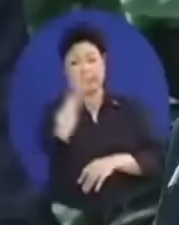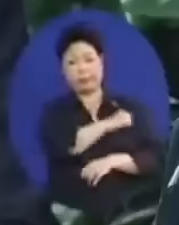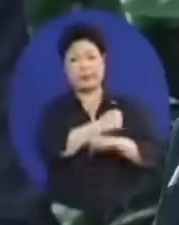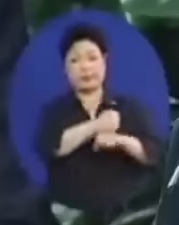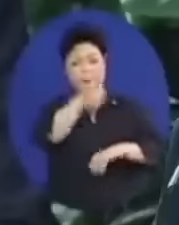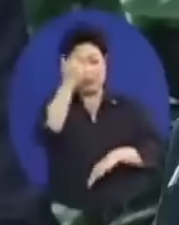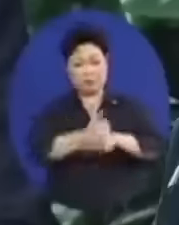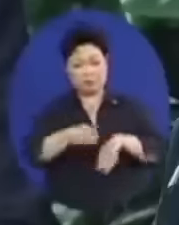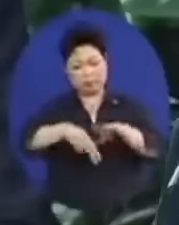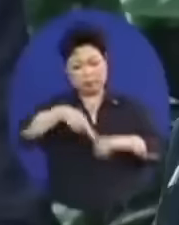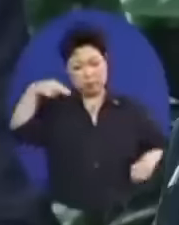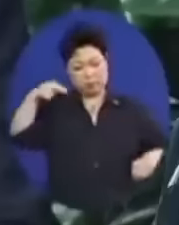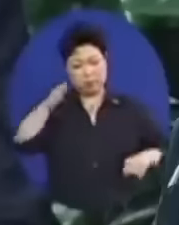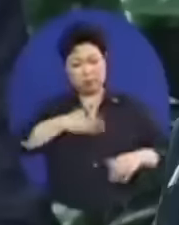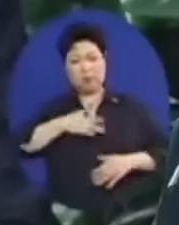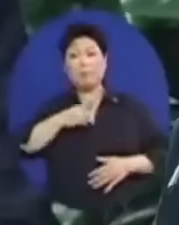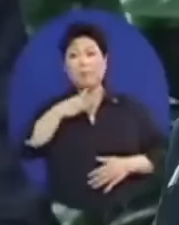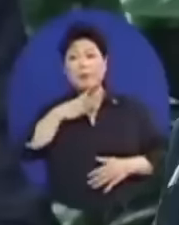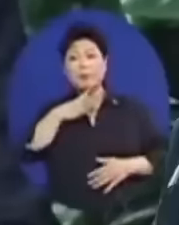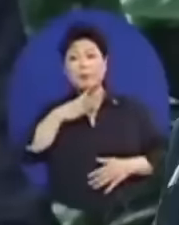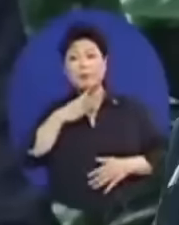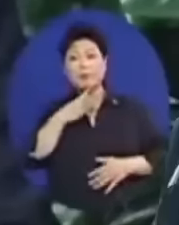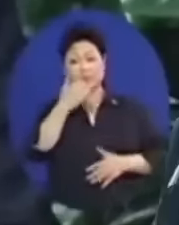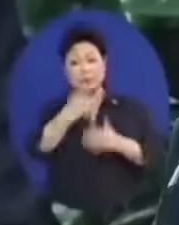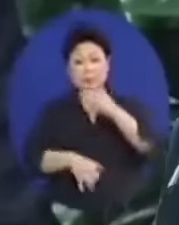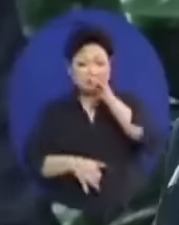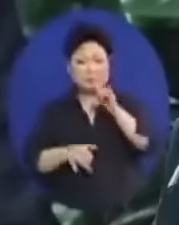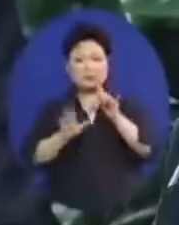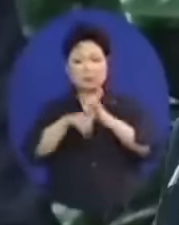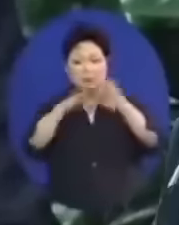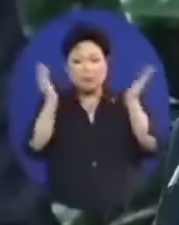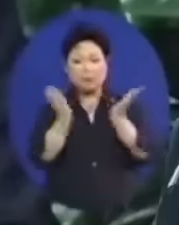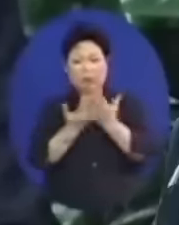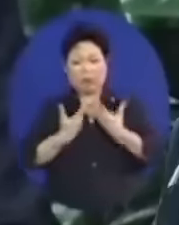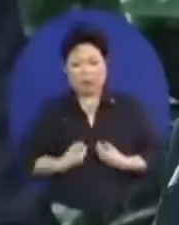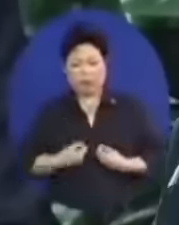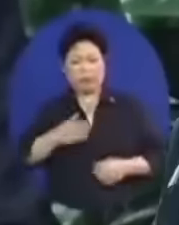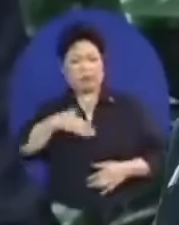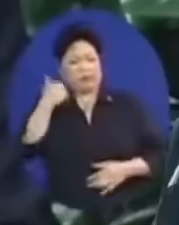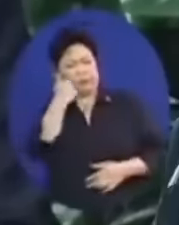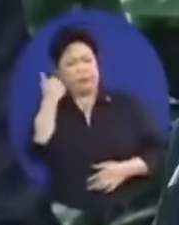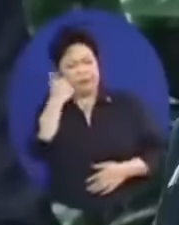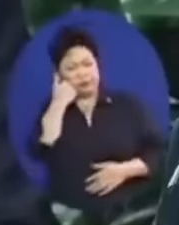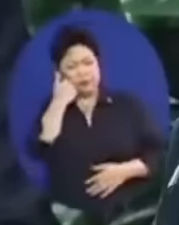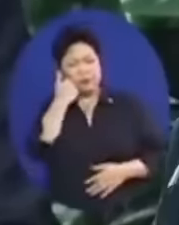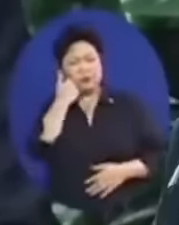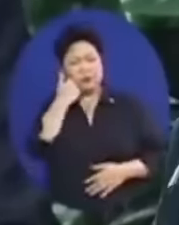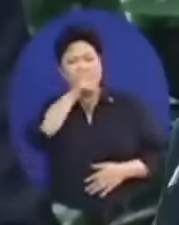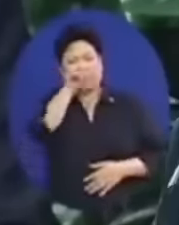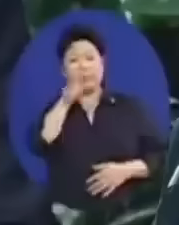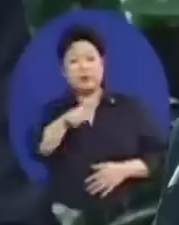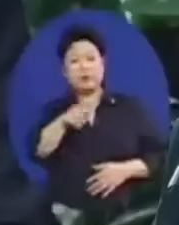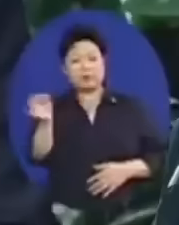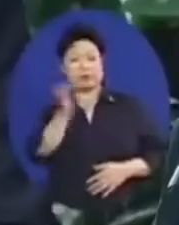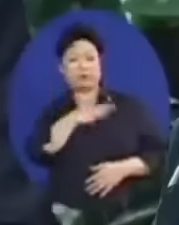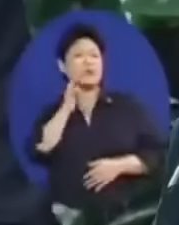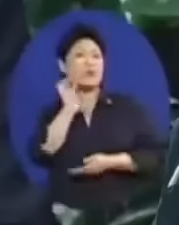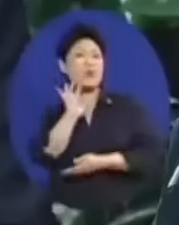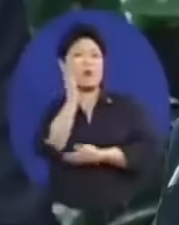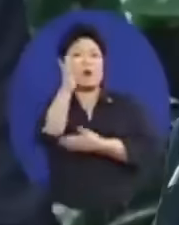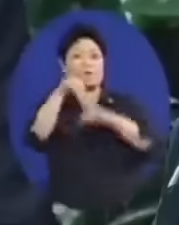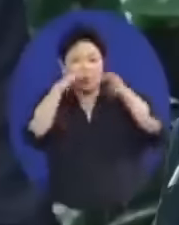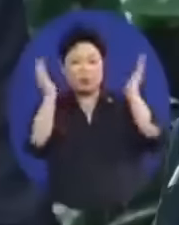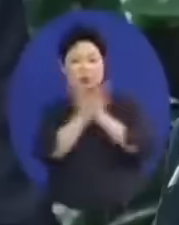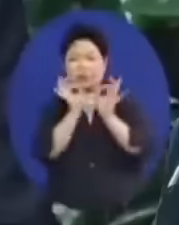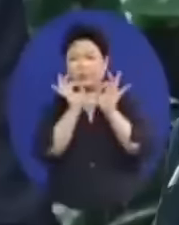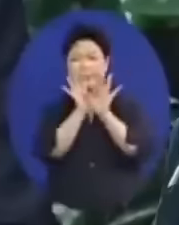나중에는 빨라붙은 내 혼자만 나왔을 때 다 질문하게 됩니다. 나는 누군가? 부귀와 영화와 공명도 다